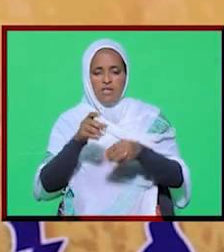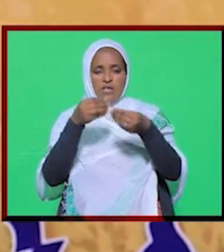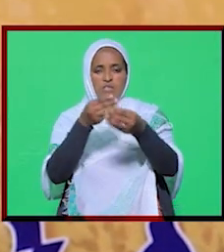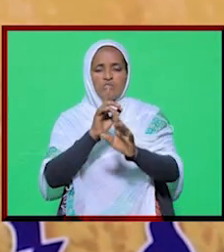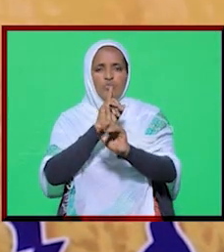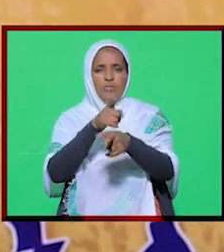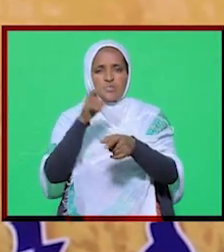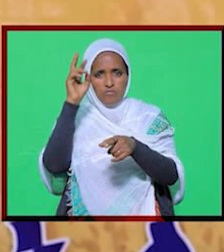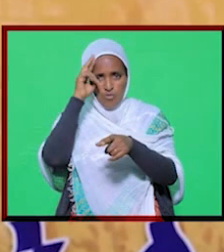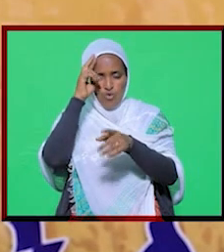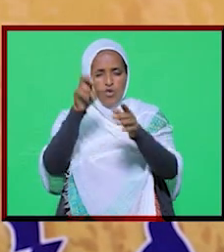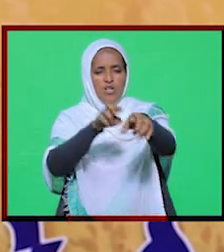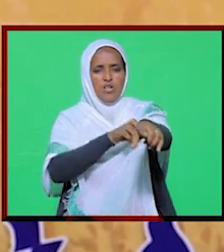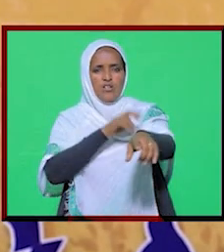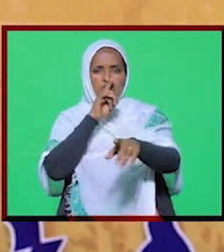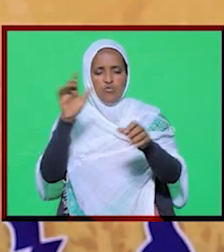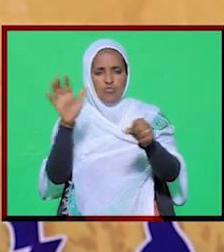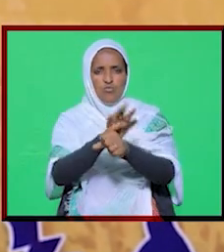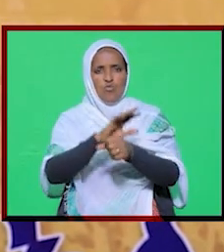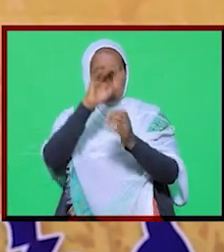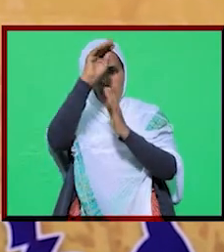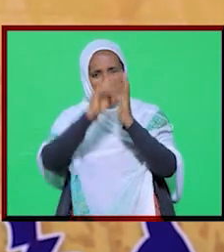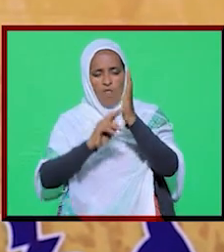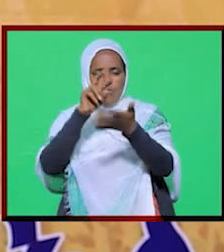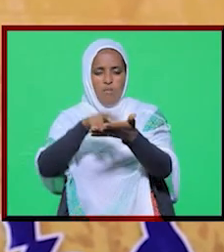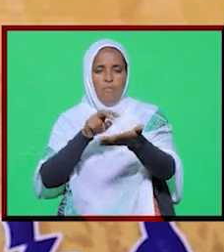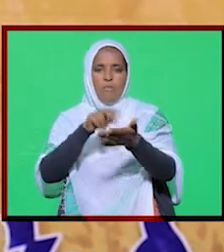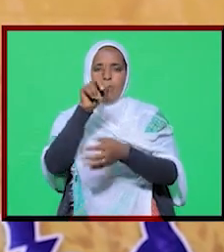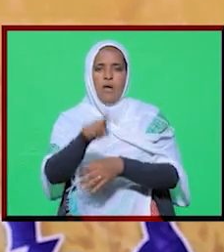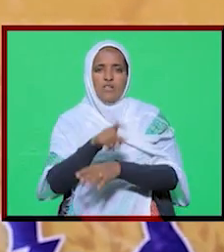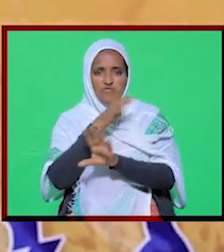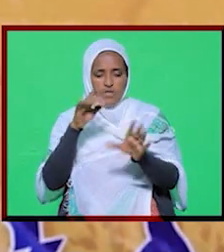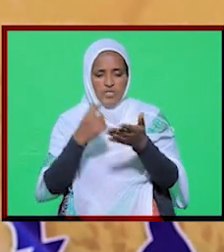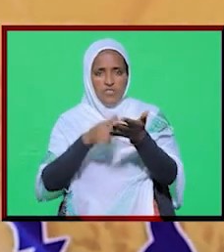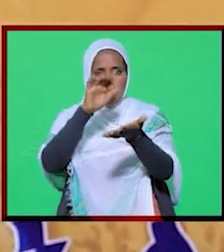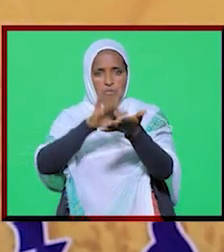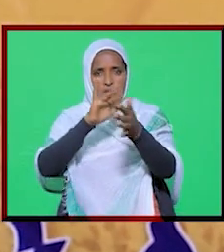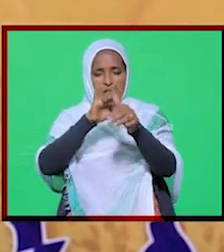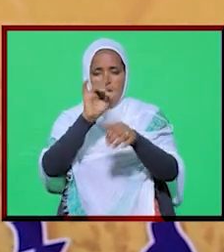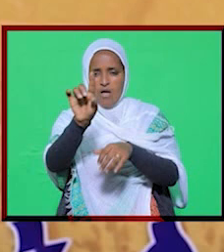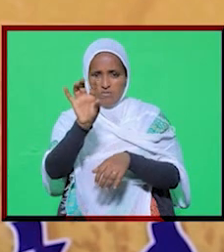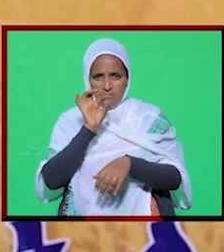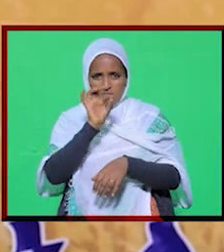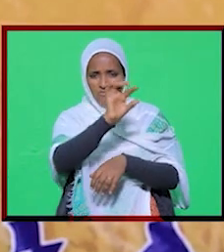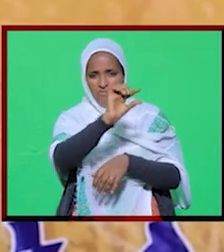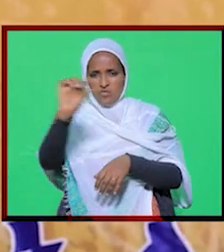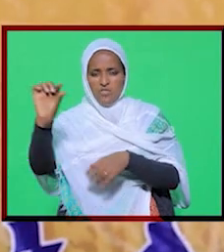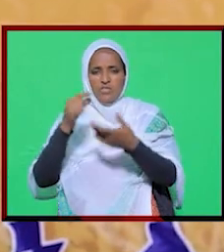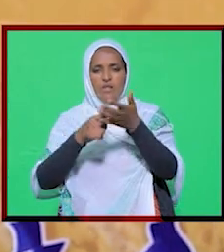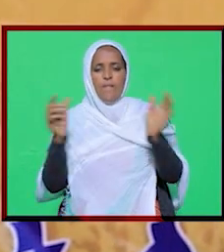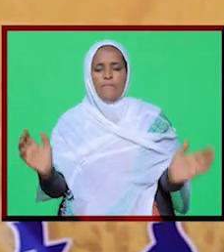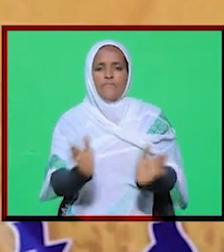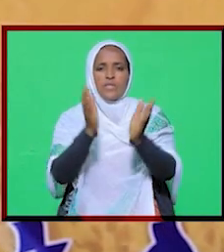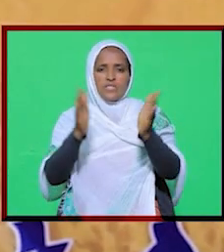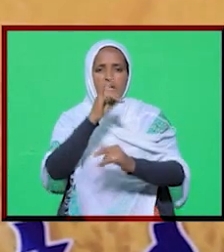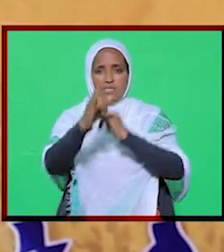የሰጠው መልስ ረጅም ነው። ሙሉ ምዕራፉን ማንበብ አያስፈልገንም። ከዚያ መካከል አንዲቱ አንቀጽ ግን